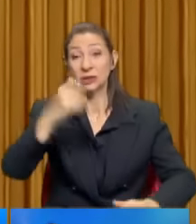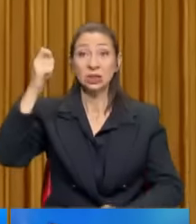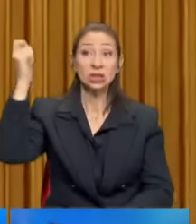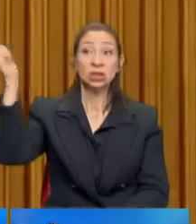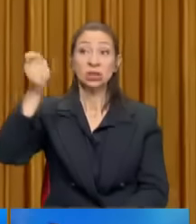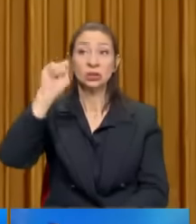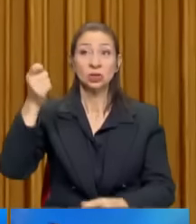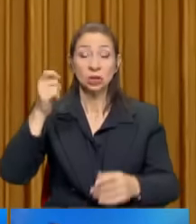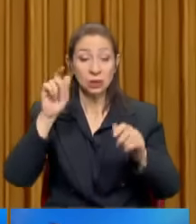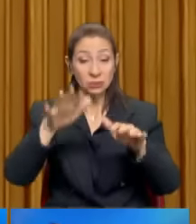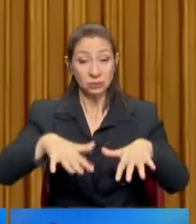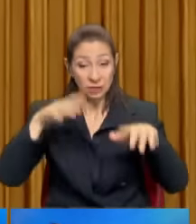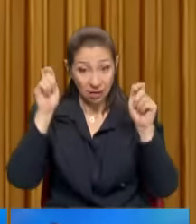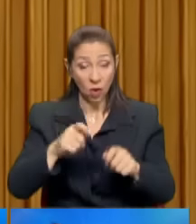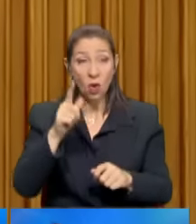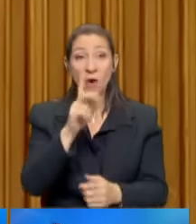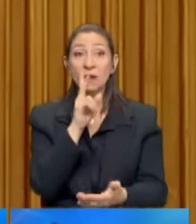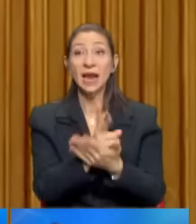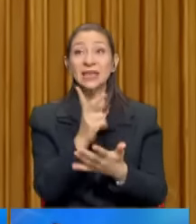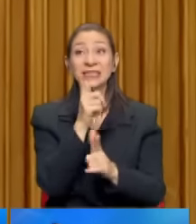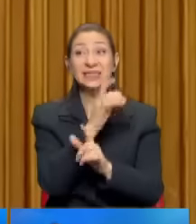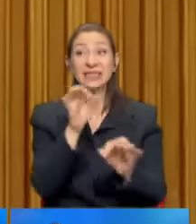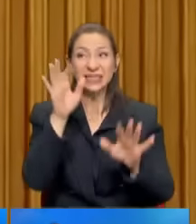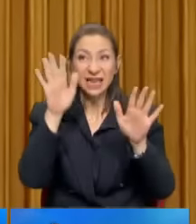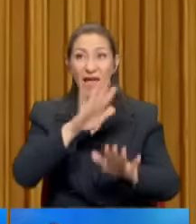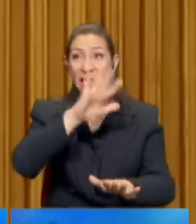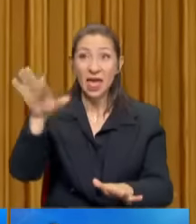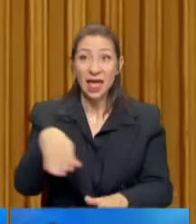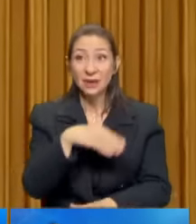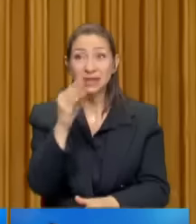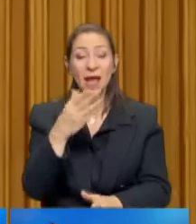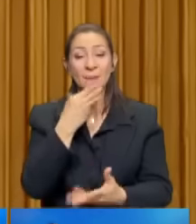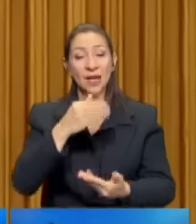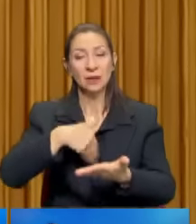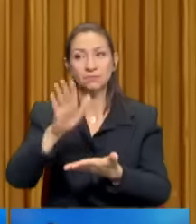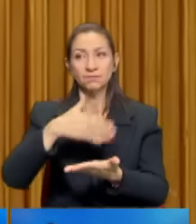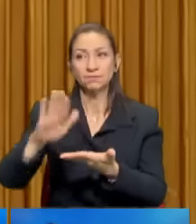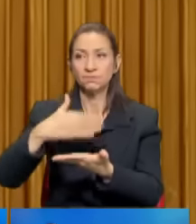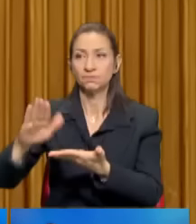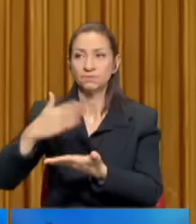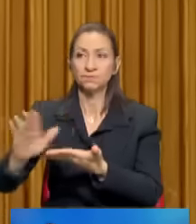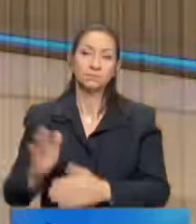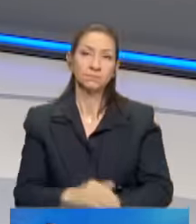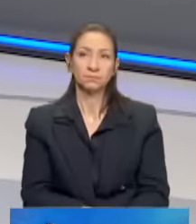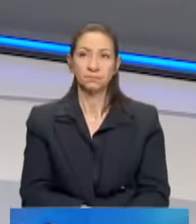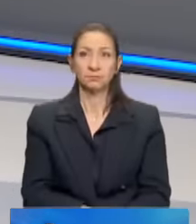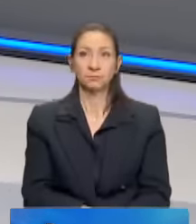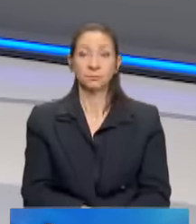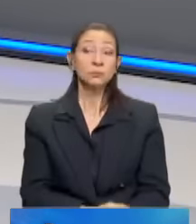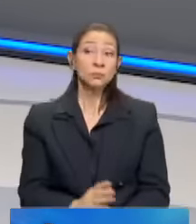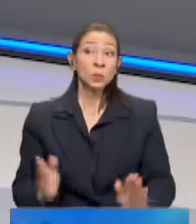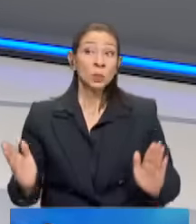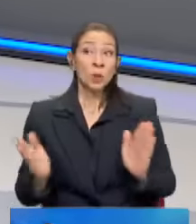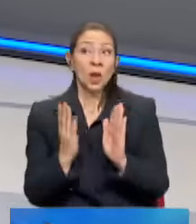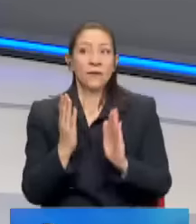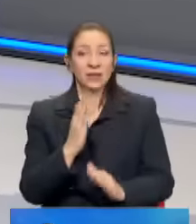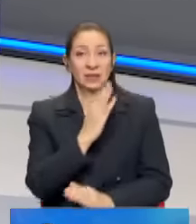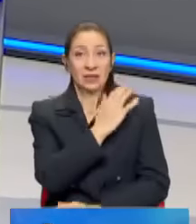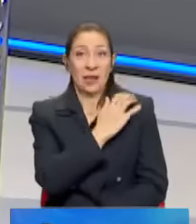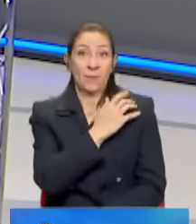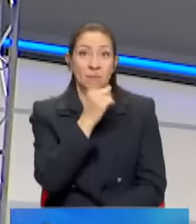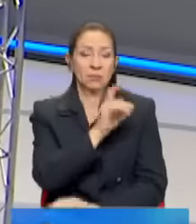yaptıracağız sonra o karara sessiz kalanların hepsini emekliye yollayacağız muhalefet teğmenlere